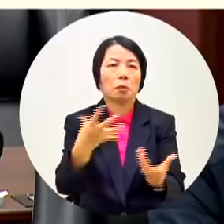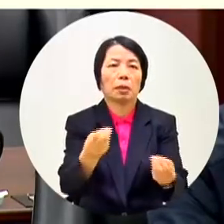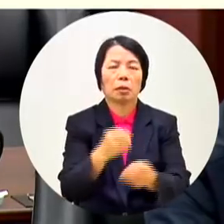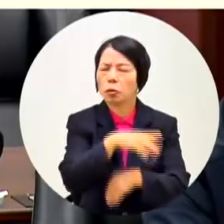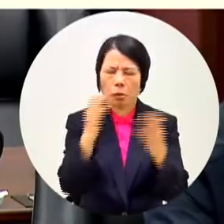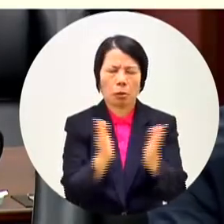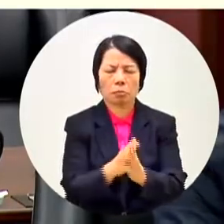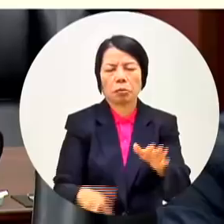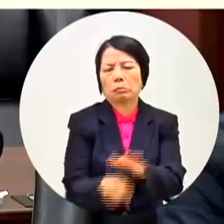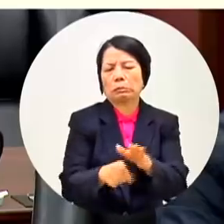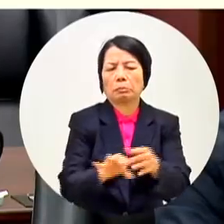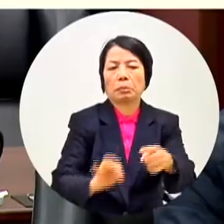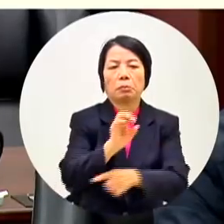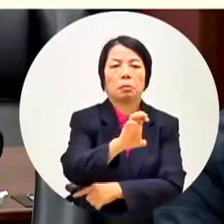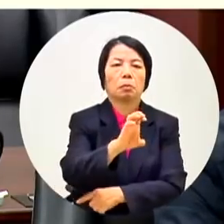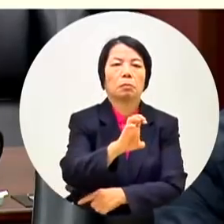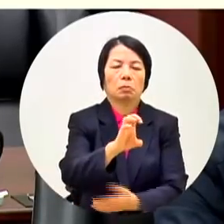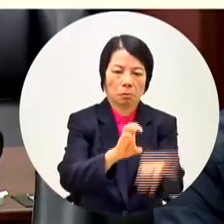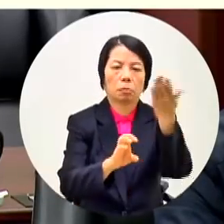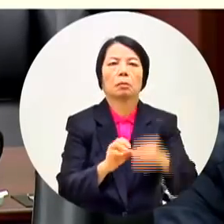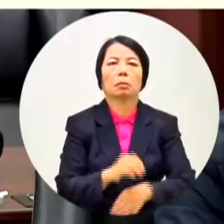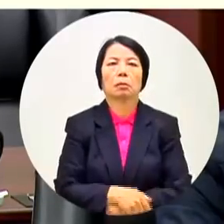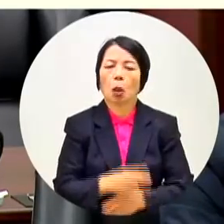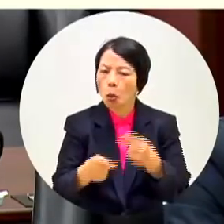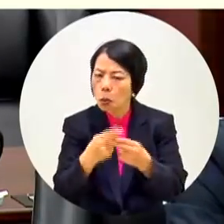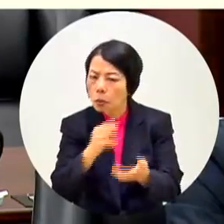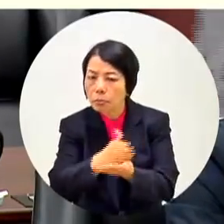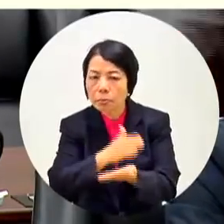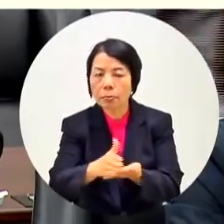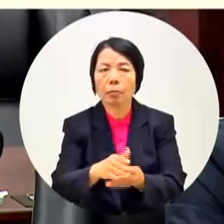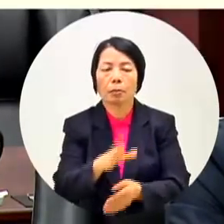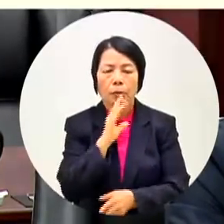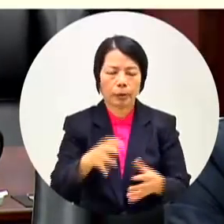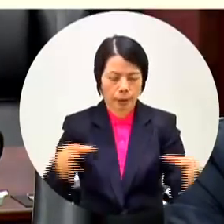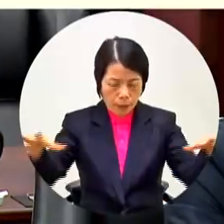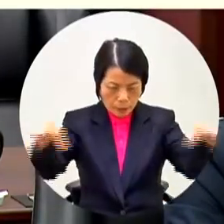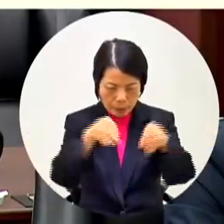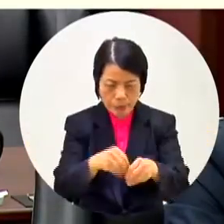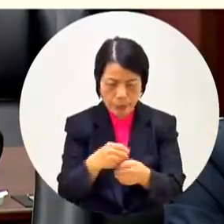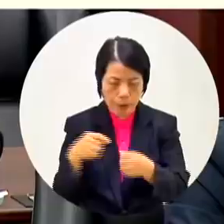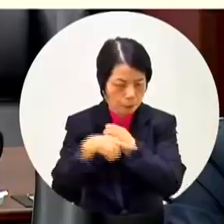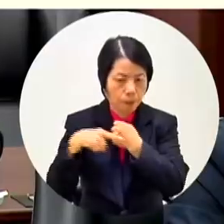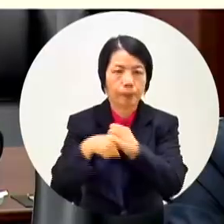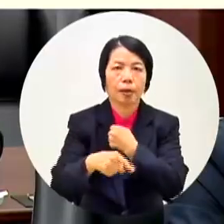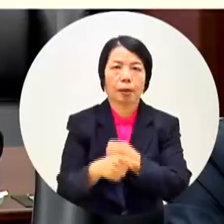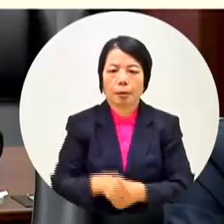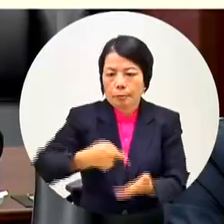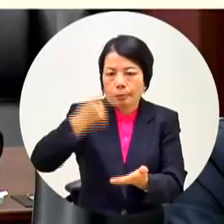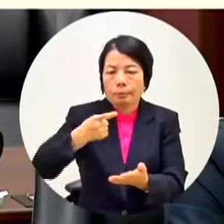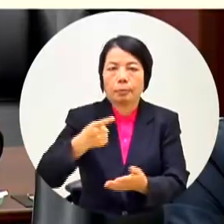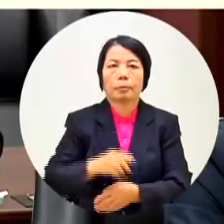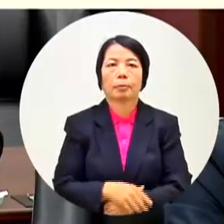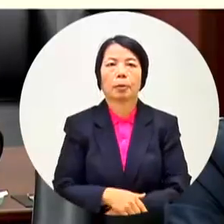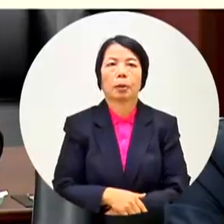处理？咱是毋是通盘来检讨，看要安怎做？一次性，哦，罚一个6万，搁罚一个